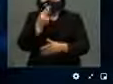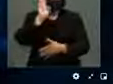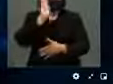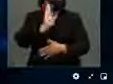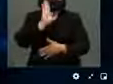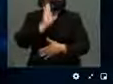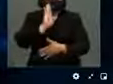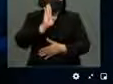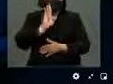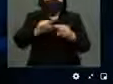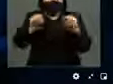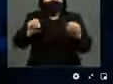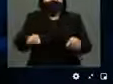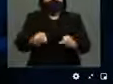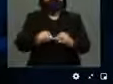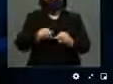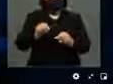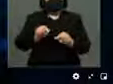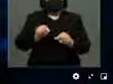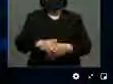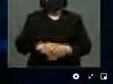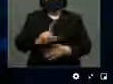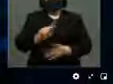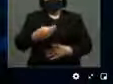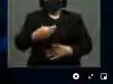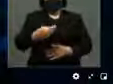ครับออกมา